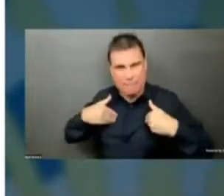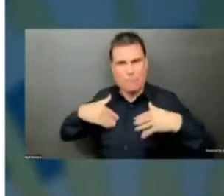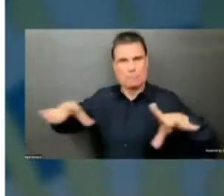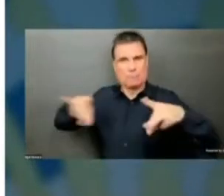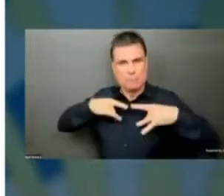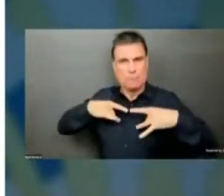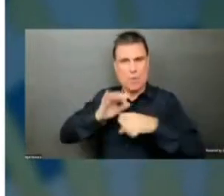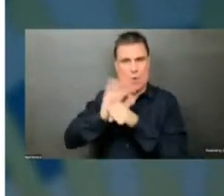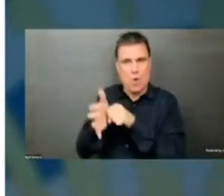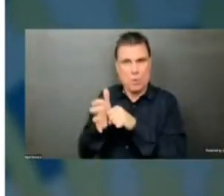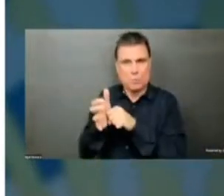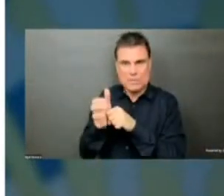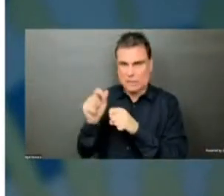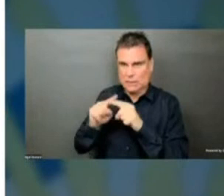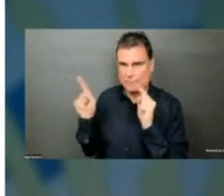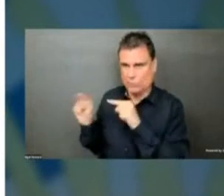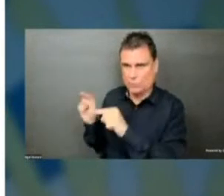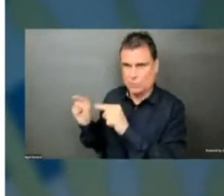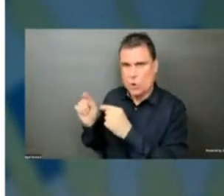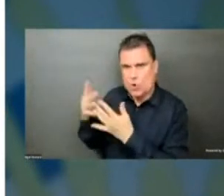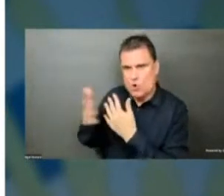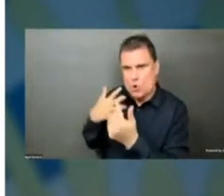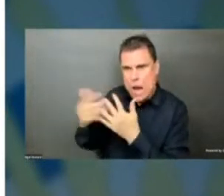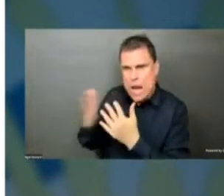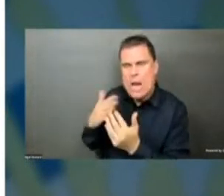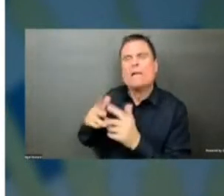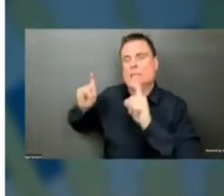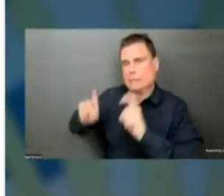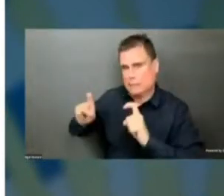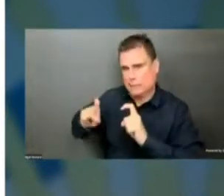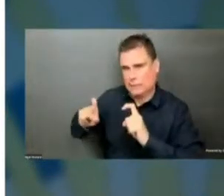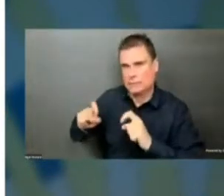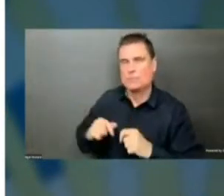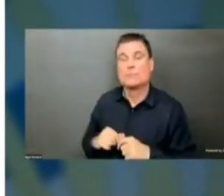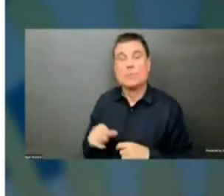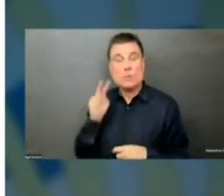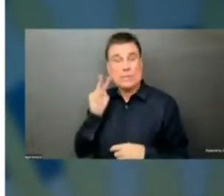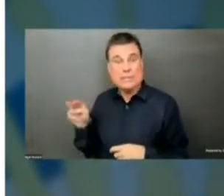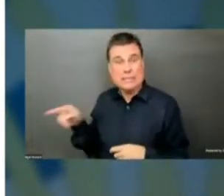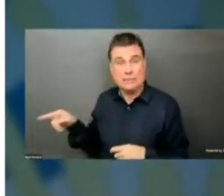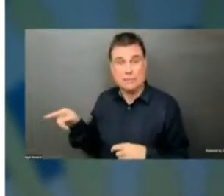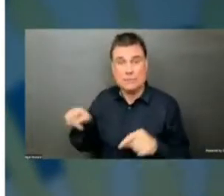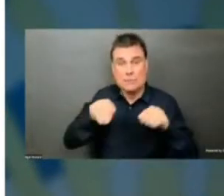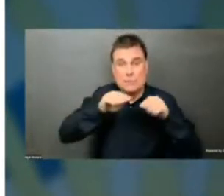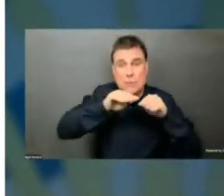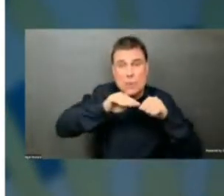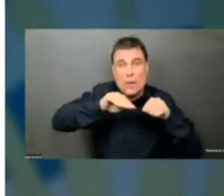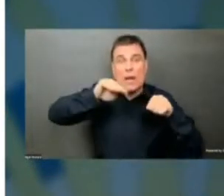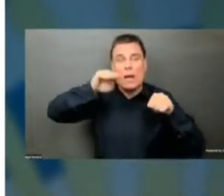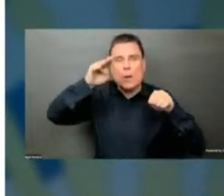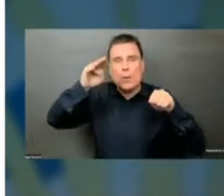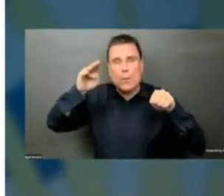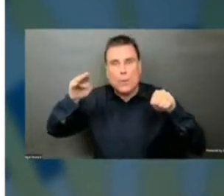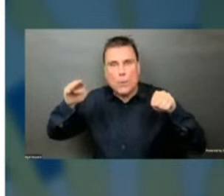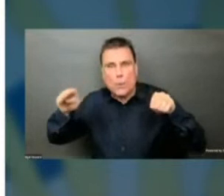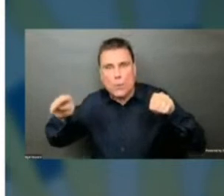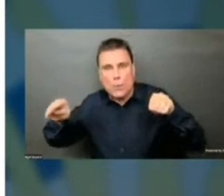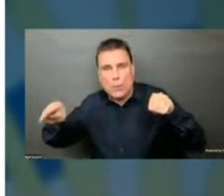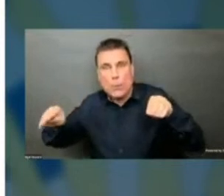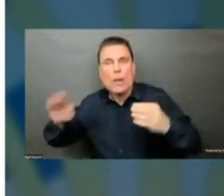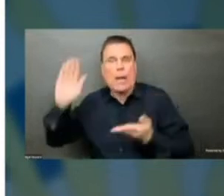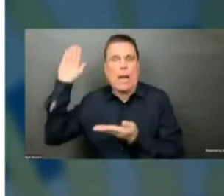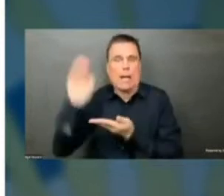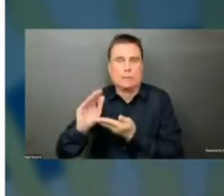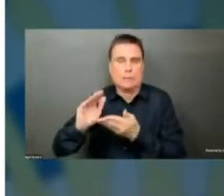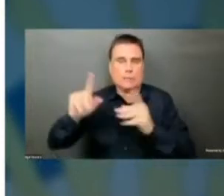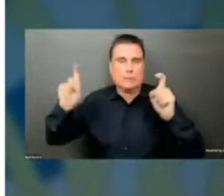this slide is that we've seen a steady 飞沙 decrease 我 in, 看 in 没 both 没飞 testing 沙哦，飞沙对 percent 第二个 positivity 是 and 飞沙 numbers of 显著 cases 的 in 往 the 下走 Fraser